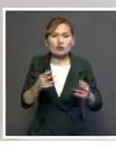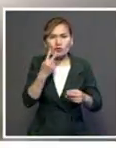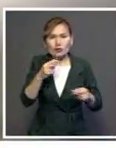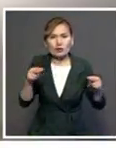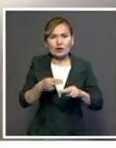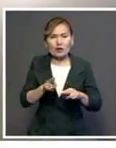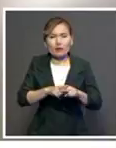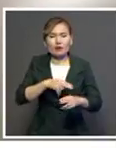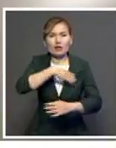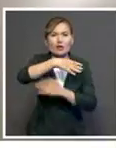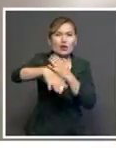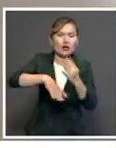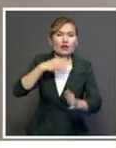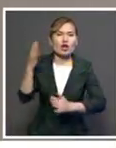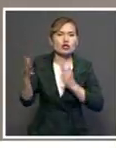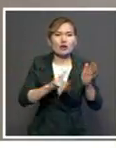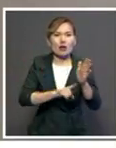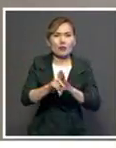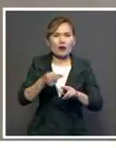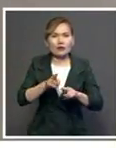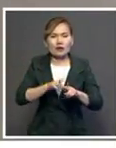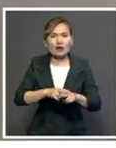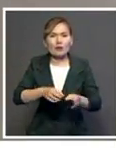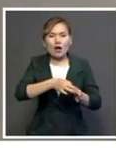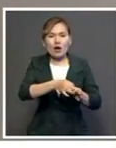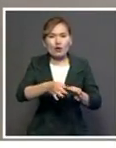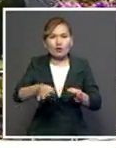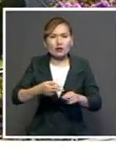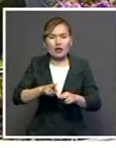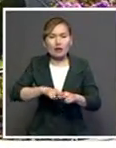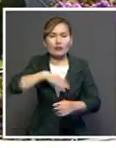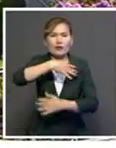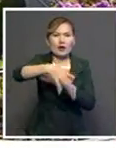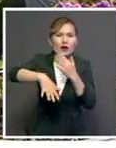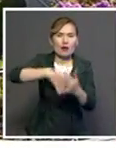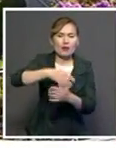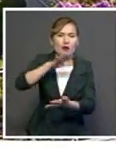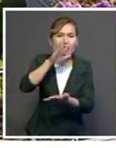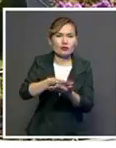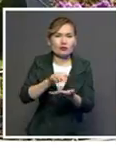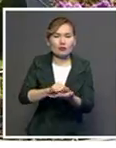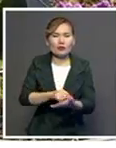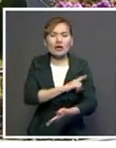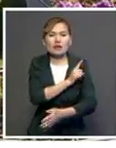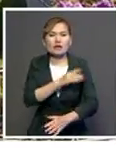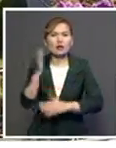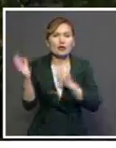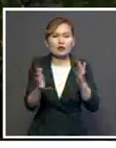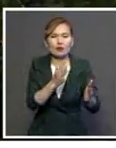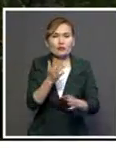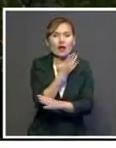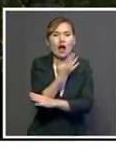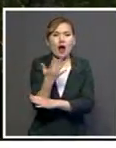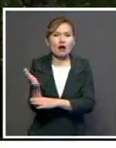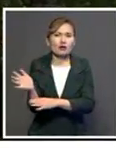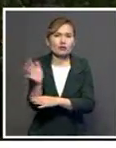минуттай торнадо соққан. Құйыннан Дюссельдорфтан батысқа қарай орналасқан бірнеше елді мекен зардап шекті. Лүй дауыл ондаған